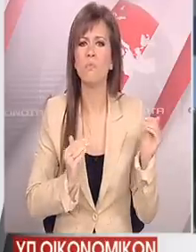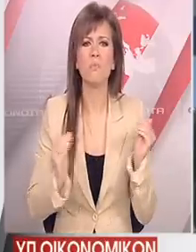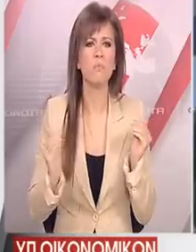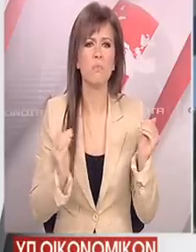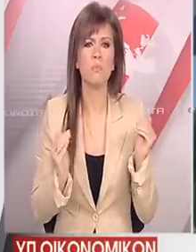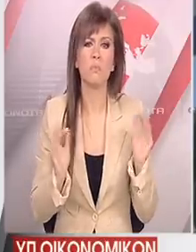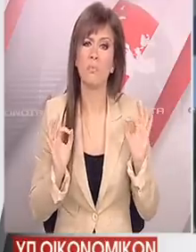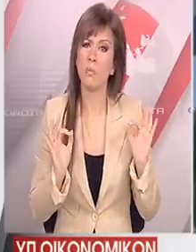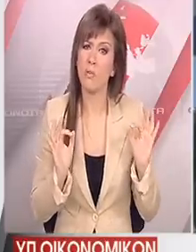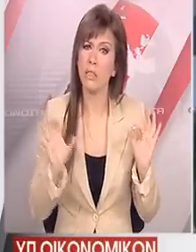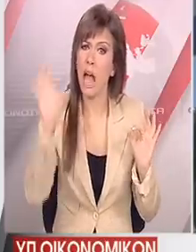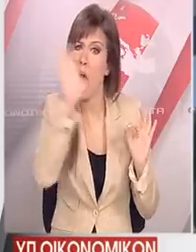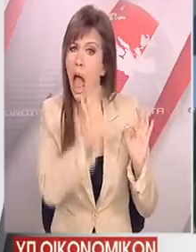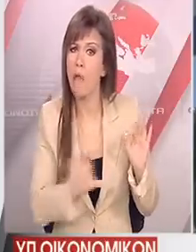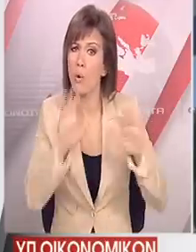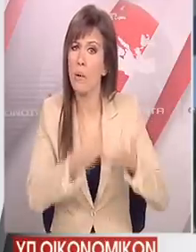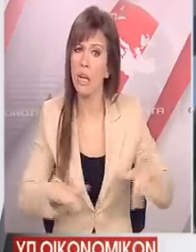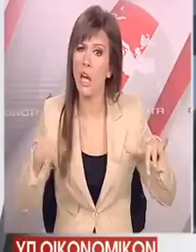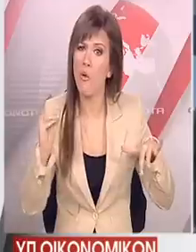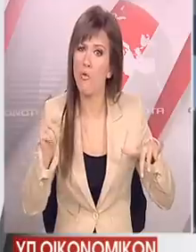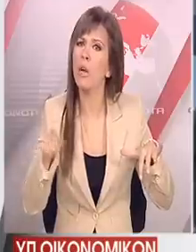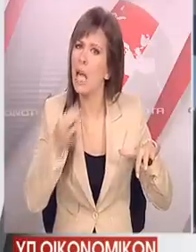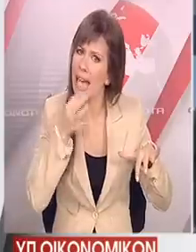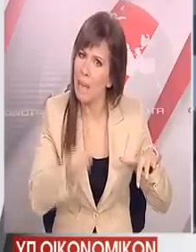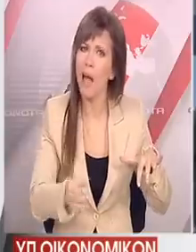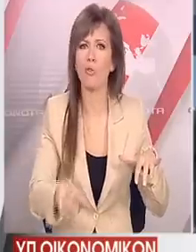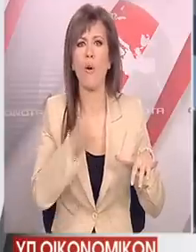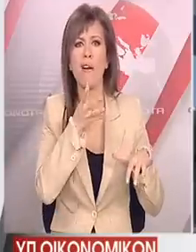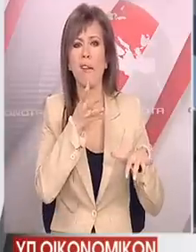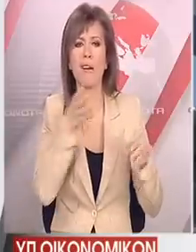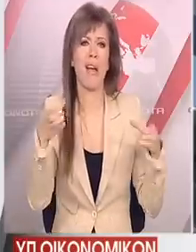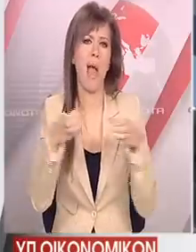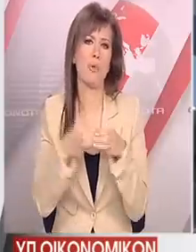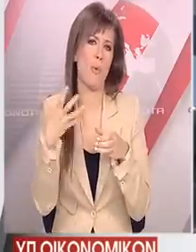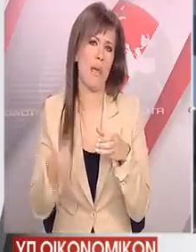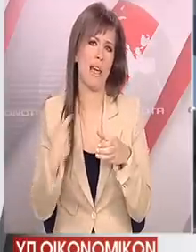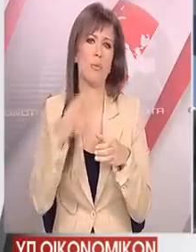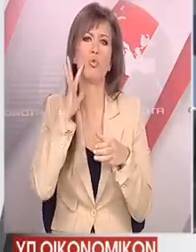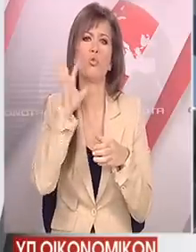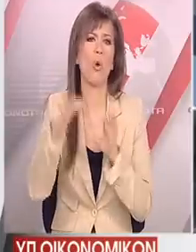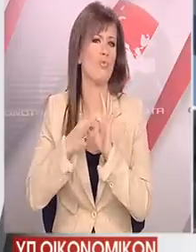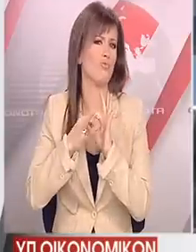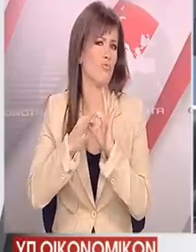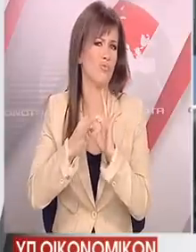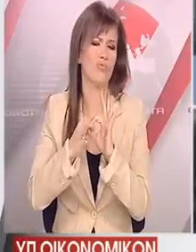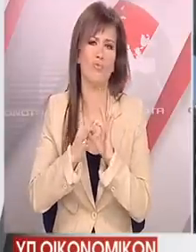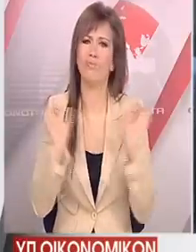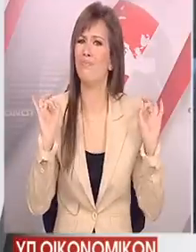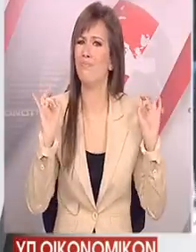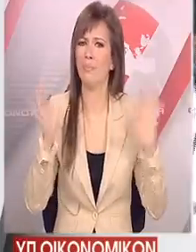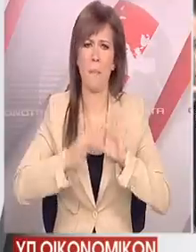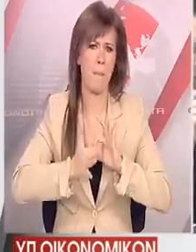και σύμφωνα με το Ευρωπαϊκό Κοινοβούλιο, σαφρά δομημένη επιτροπή, δεν έχουμε στόχο να συνεργαστούμε. Ευχαριστώ πολύ.